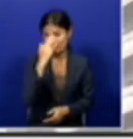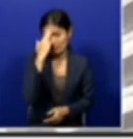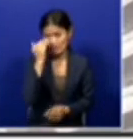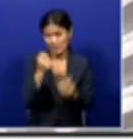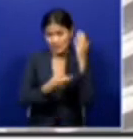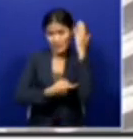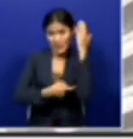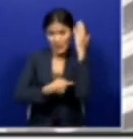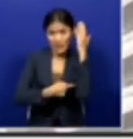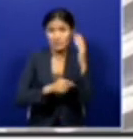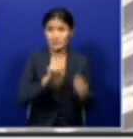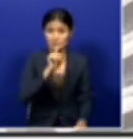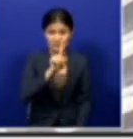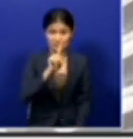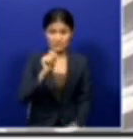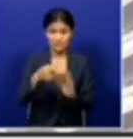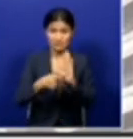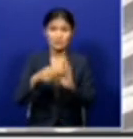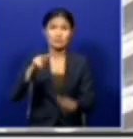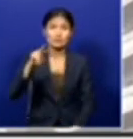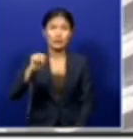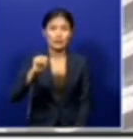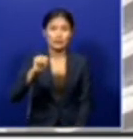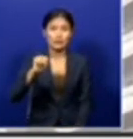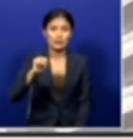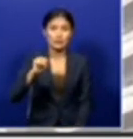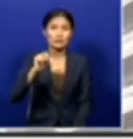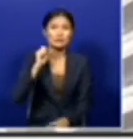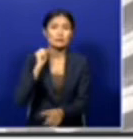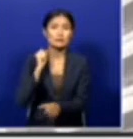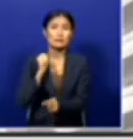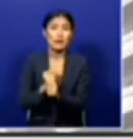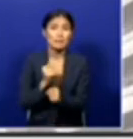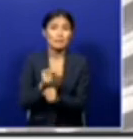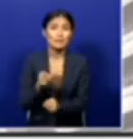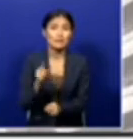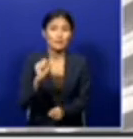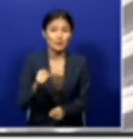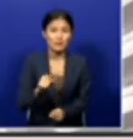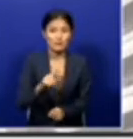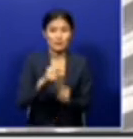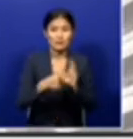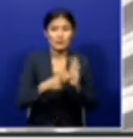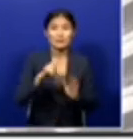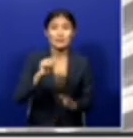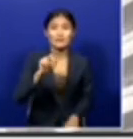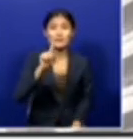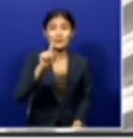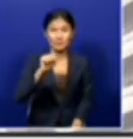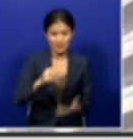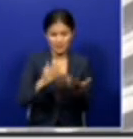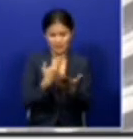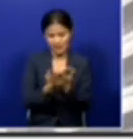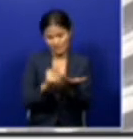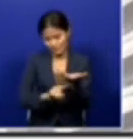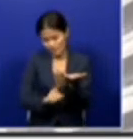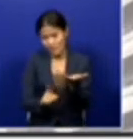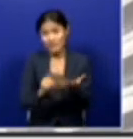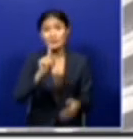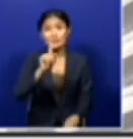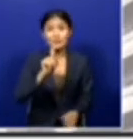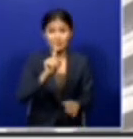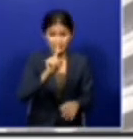ตันหนึ่งทั่วไปที่ไปทำฮอตมิกนะครับแอดฟันติกเนี่ยก็ประมาณตันละ20,000กว่า 25,000 เพราะต